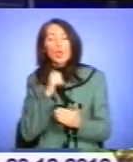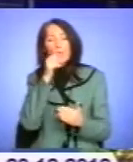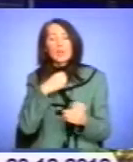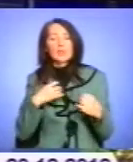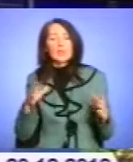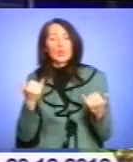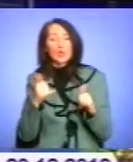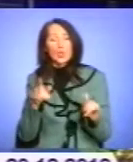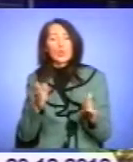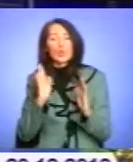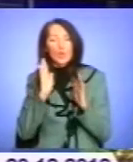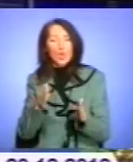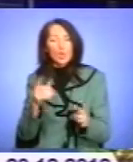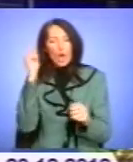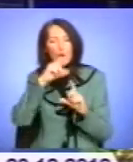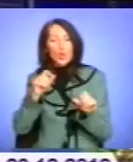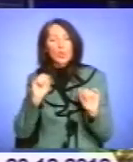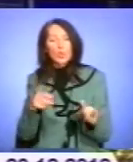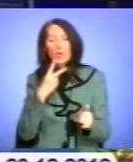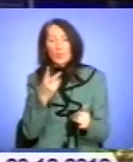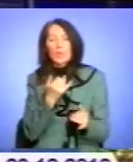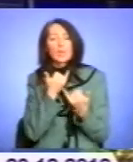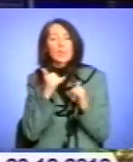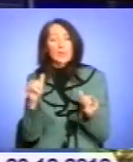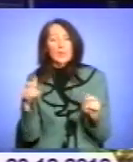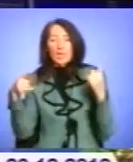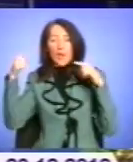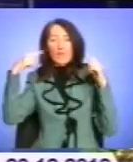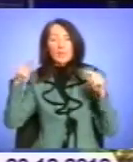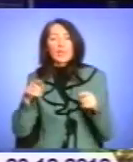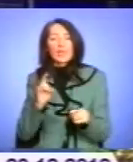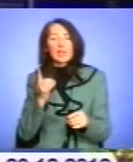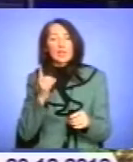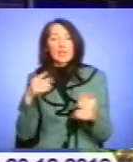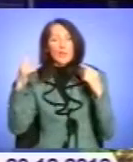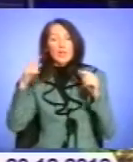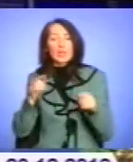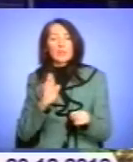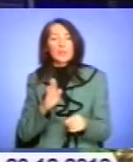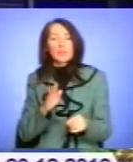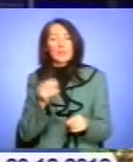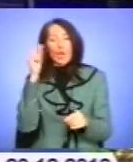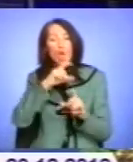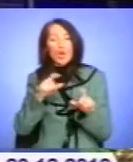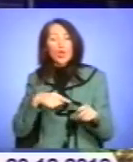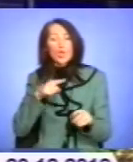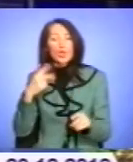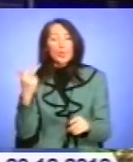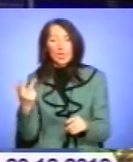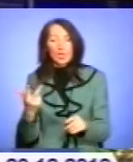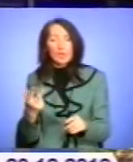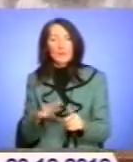коридорах школи можна побачити найдивовижніші витвори дитячої фантазії. Валентина Павлишин зі школи номер 3 Тернополя.